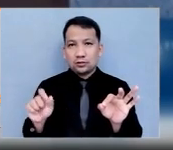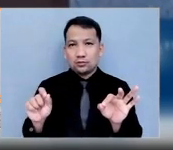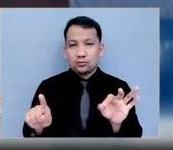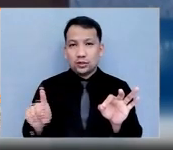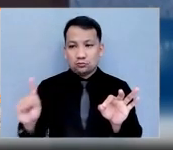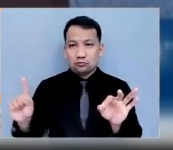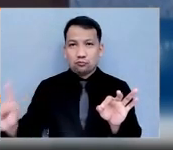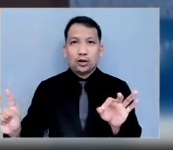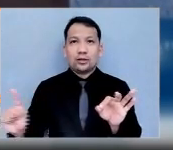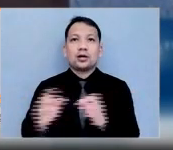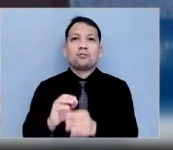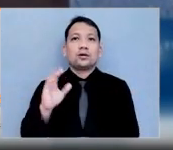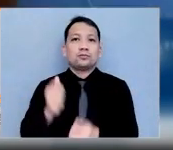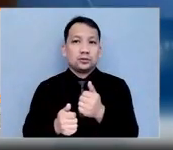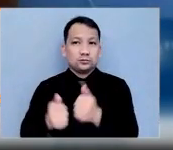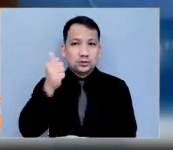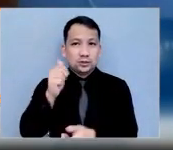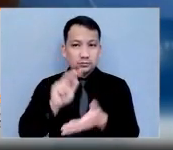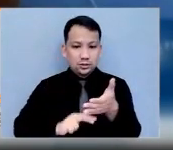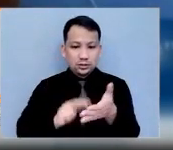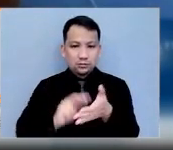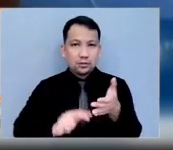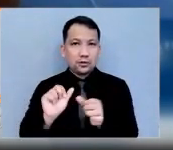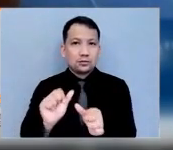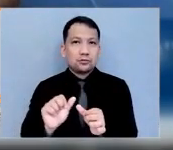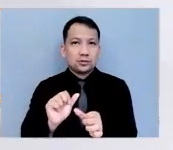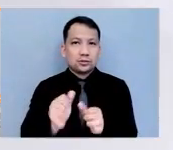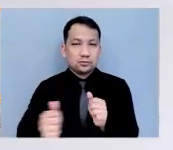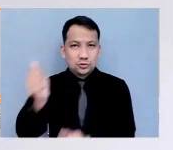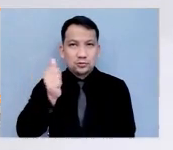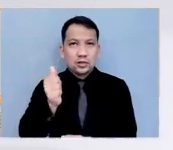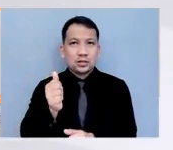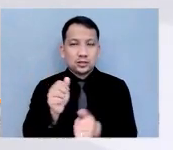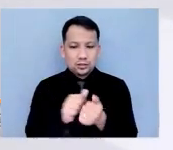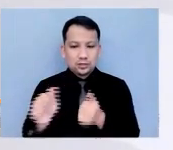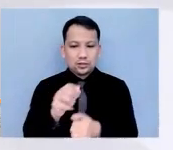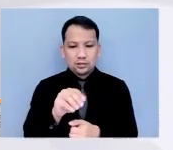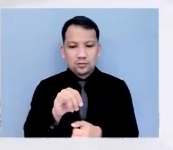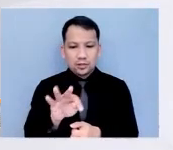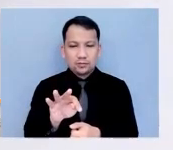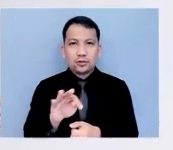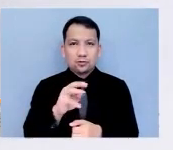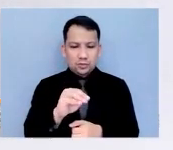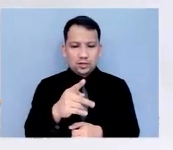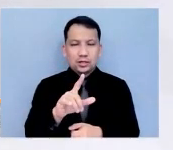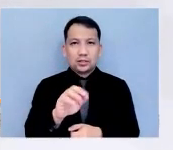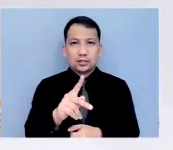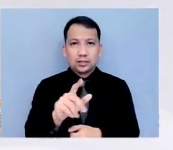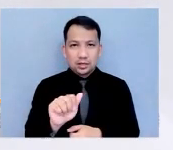ang ikalawa at ikatlong pagbasa ng panukalang Maharlika Investment Fund. 12 oras itong pinagdebatihan